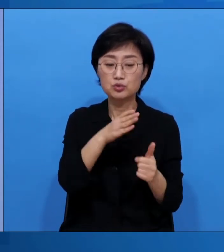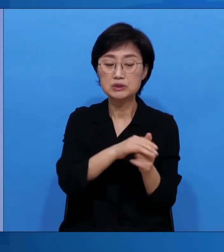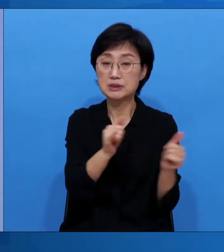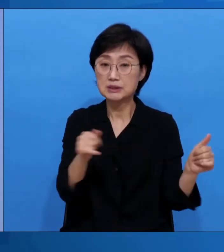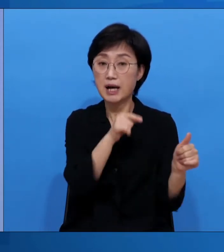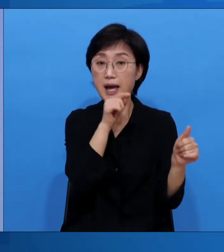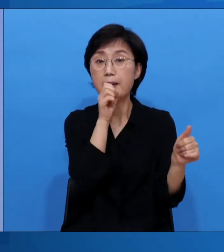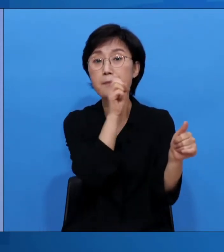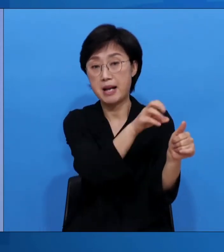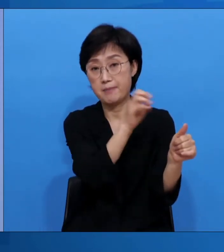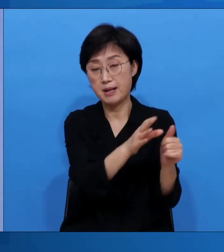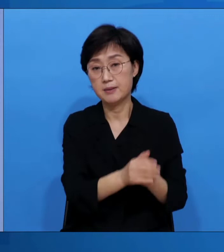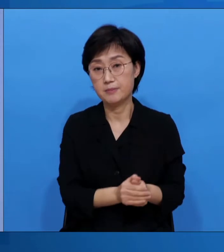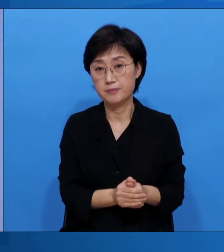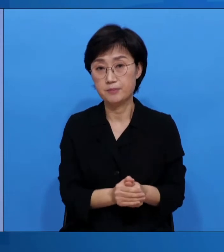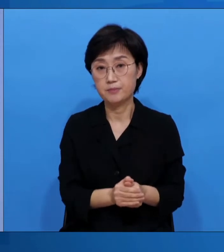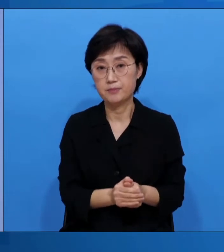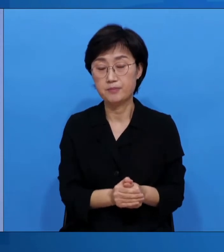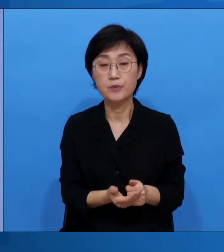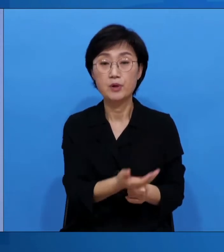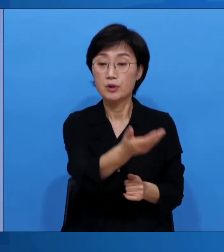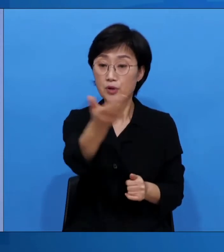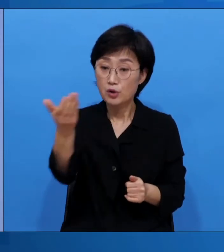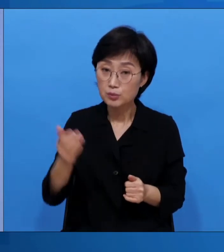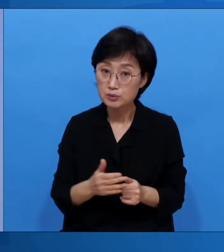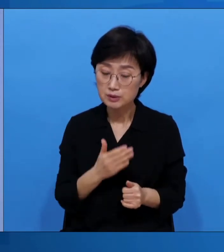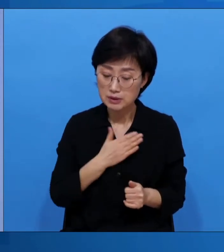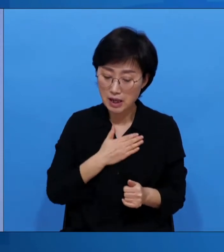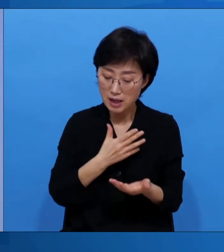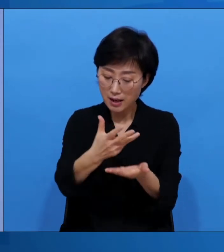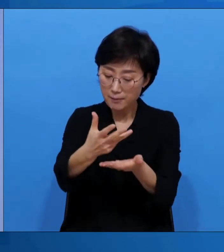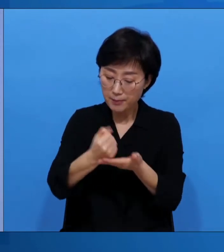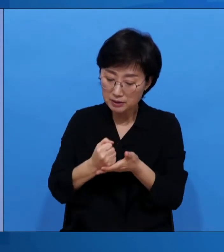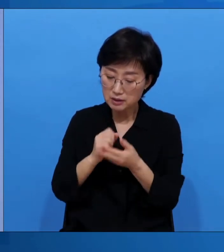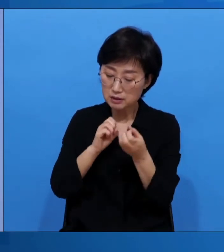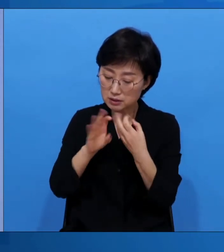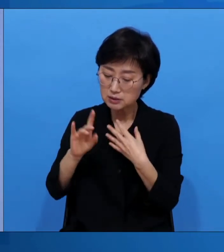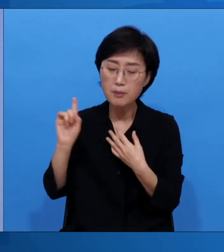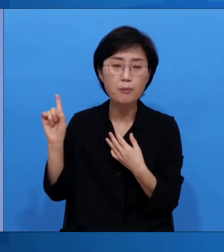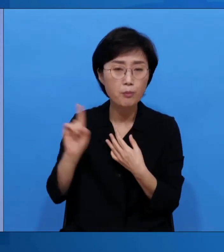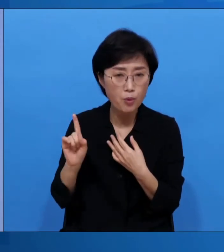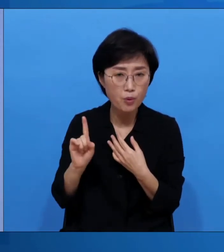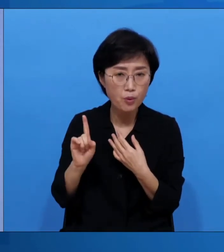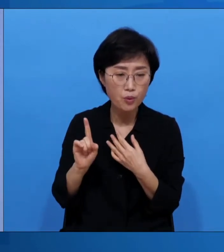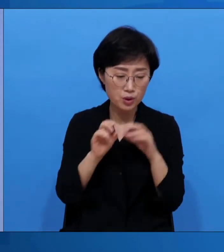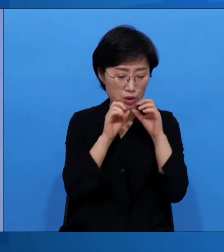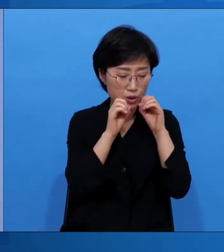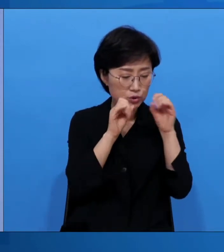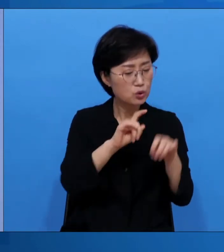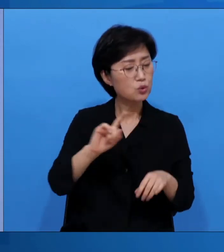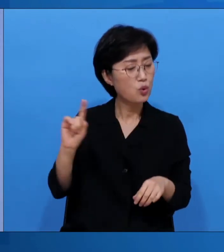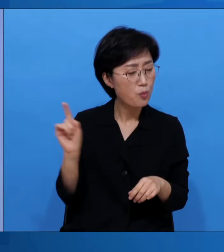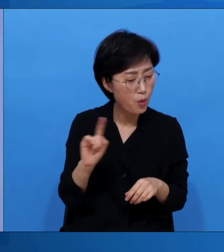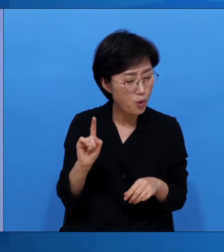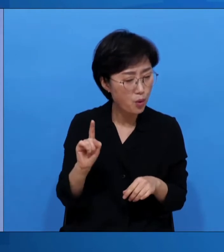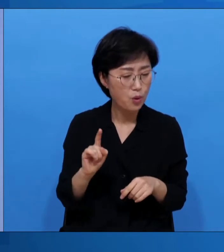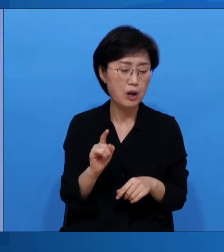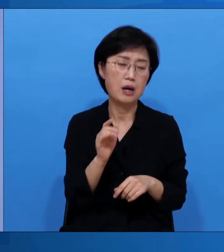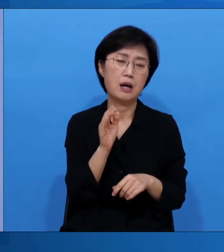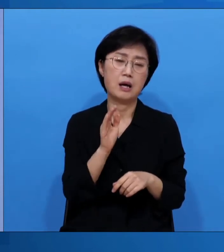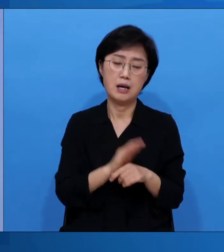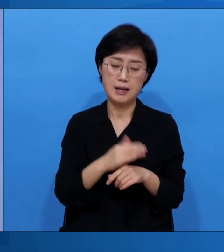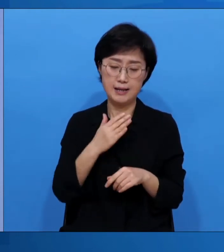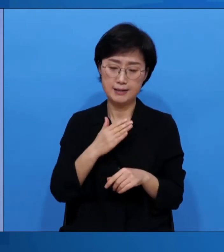is some words that he gave to the 여러분이 church 받을 officers. 응답이 뭐냐? 전도가 뭐냐? 237 나라 현장 살릴